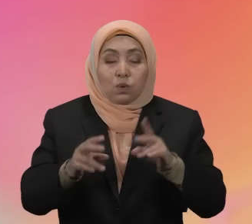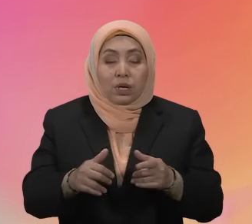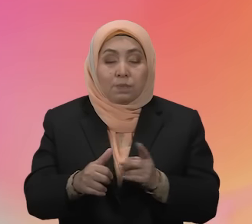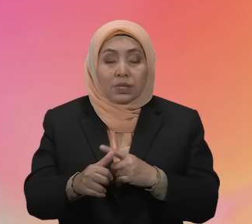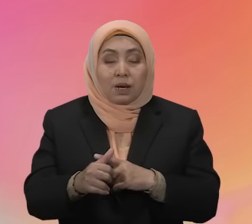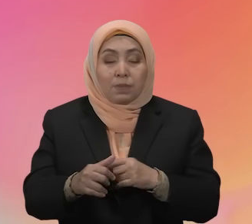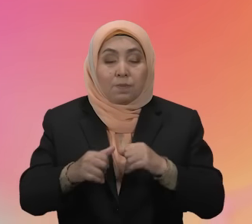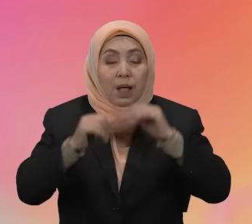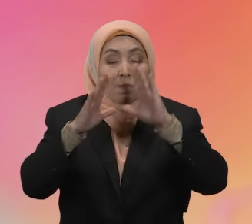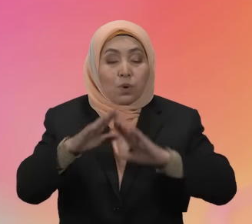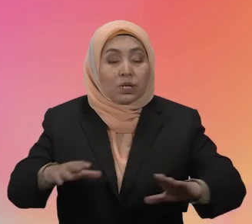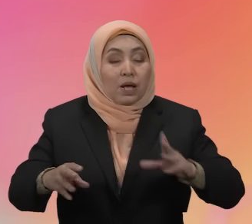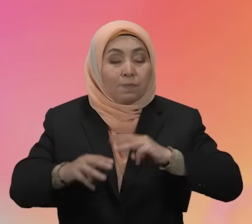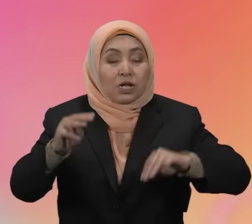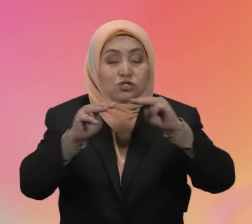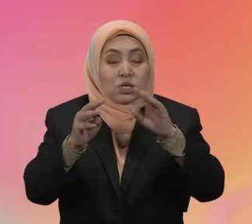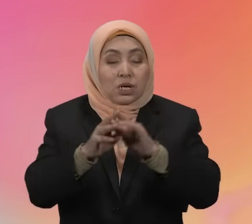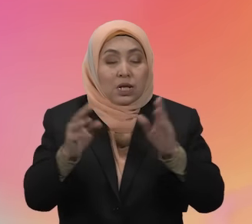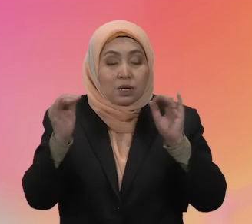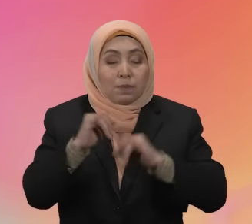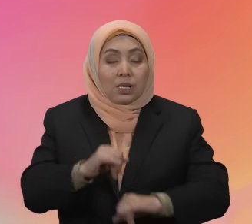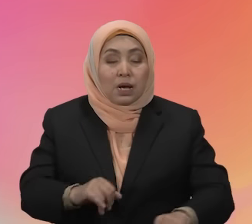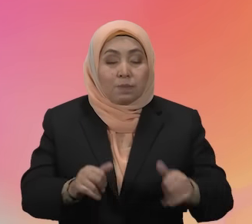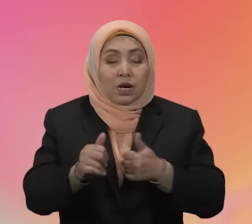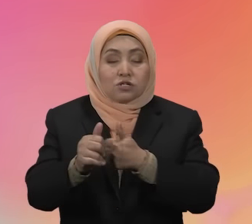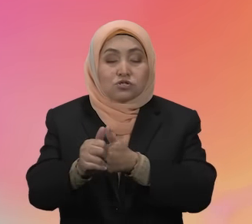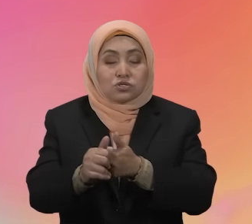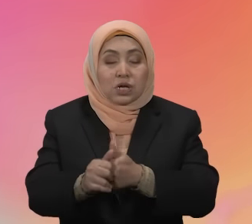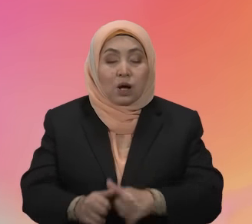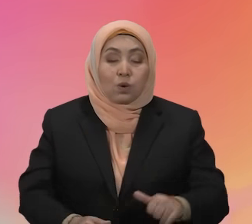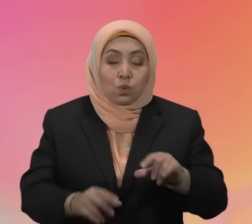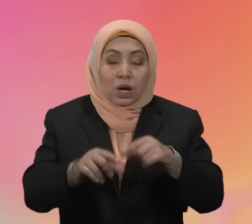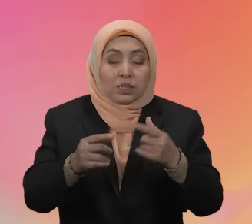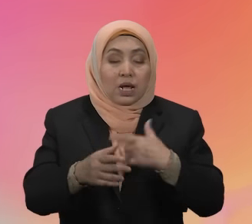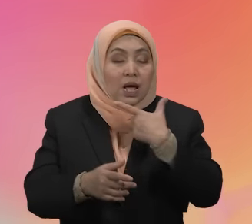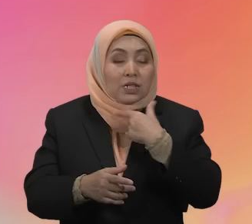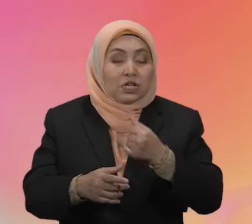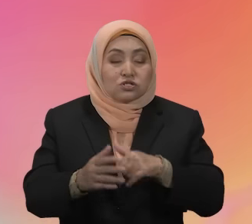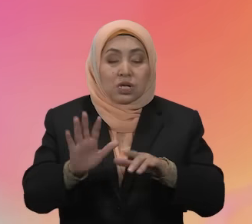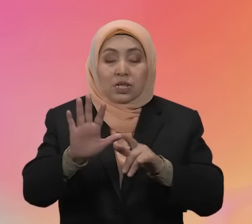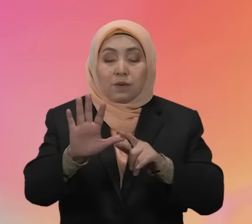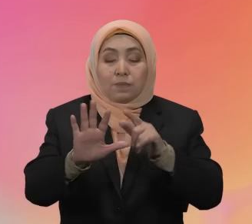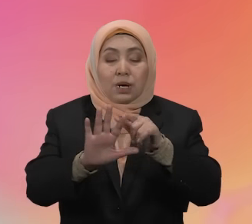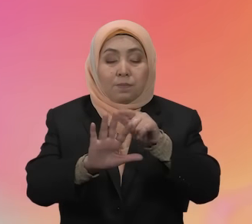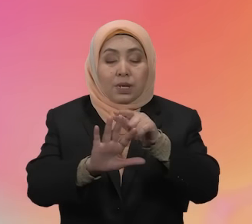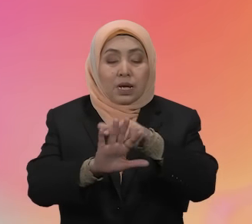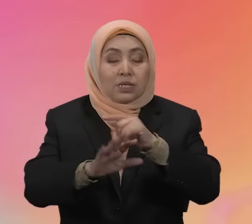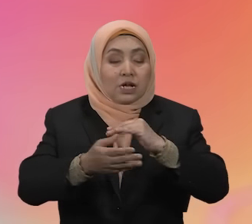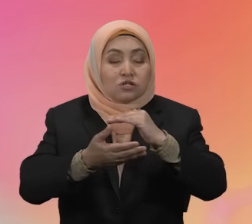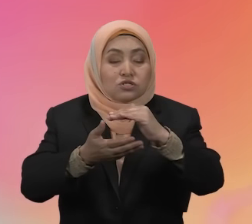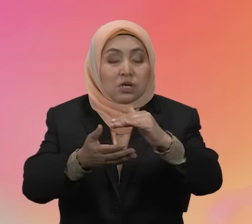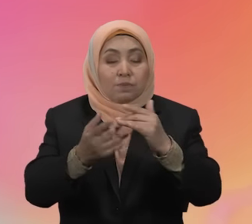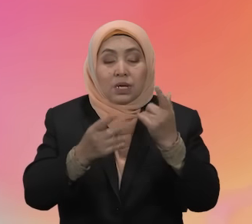pertama, memakmurkan masjid dengan ibadah yang berasaskan kepada Al-Quran dan hadis, sudah tentunya dengan 5 perkara yang